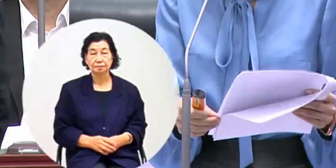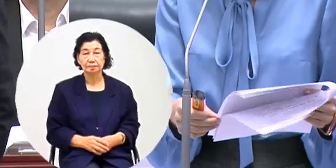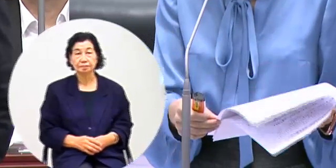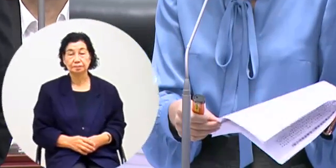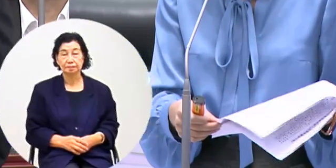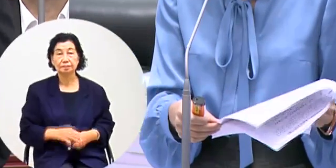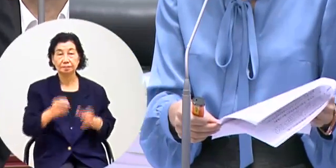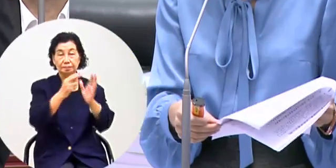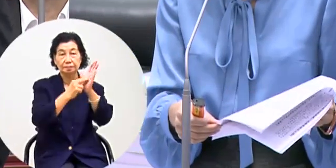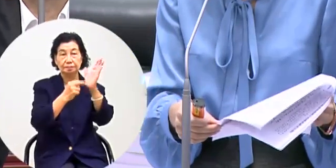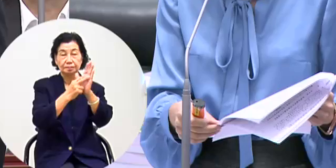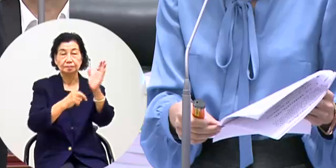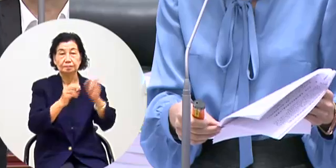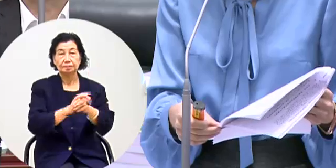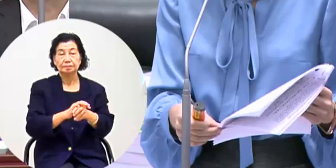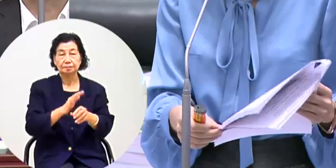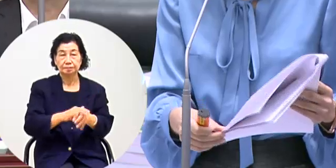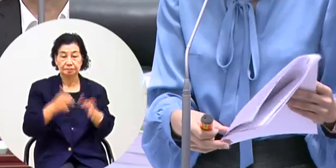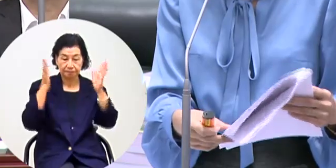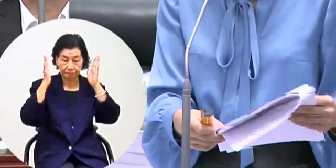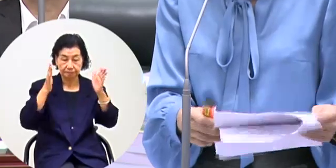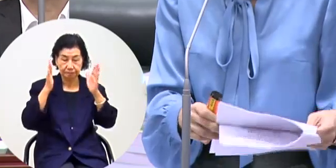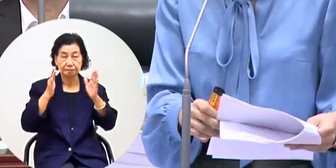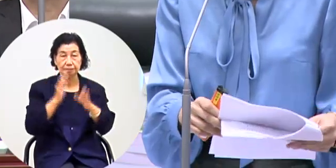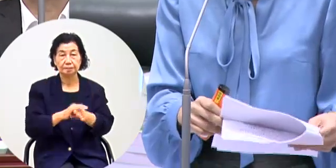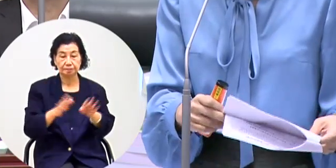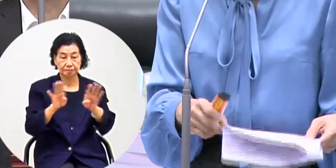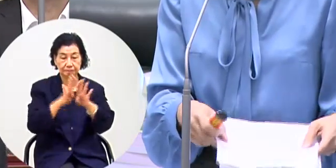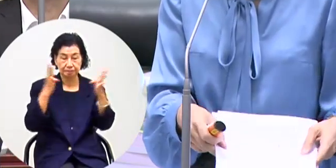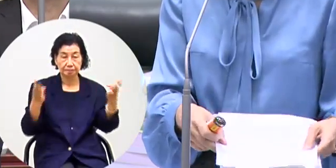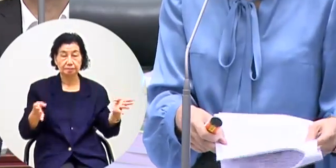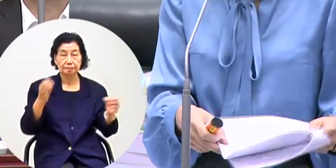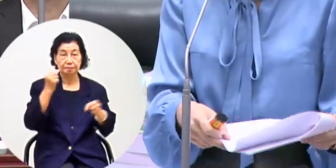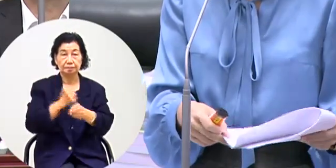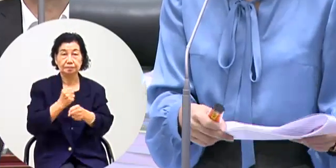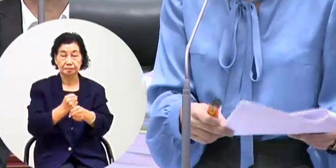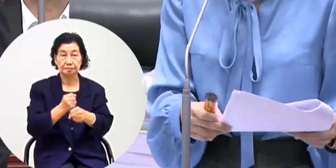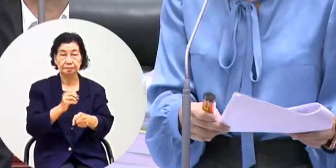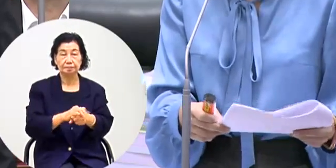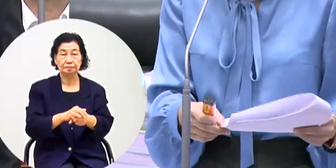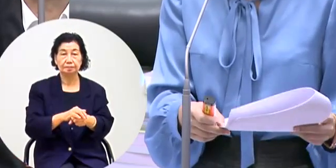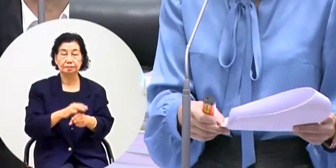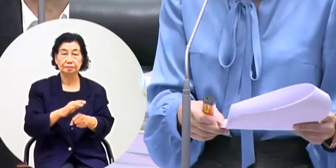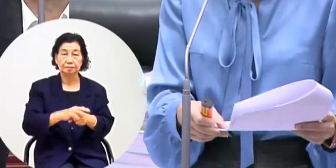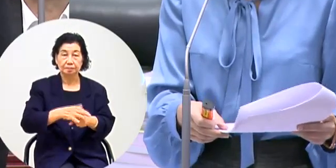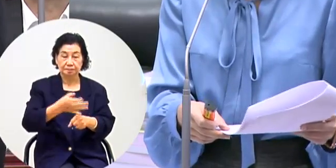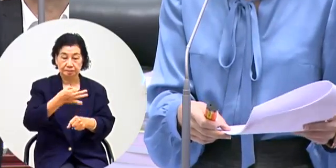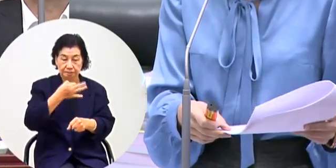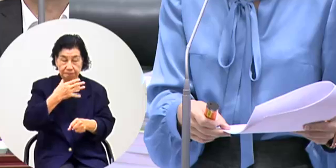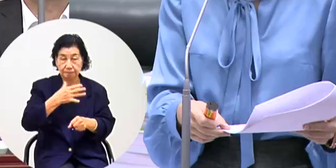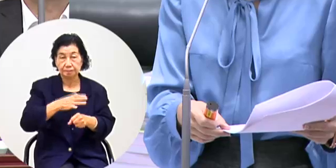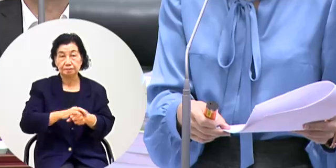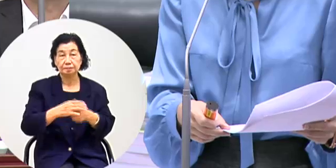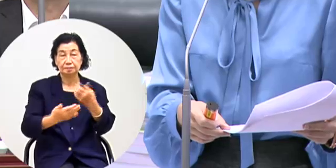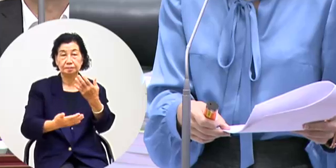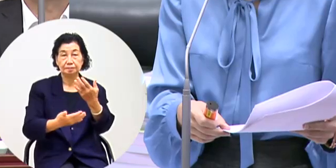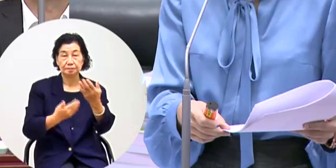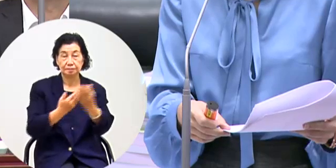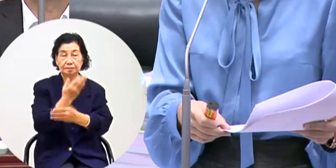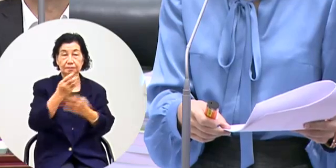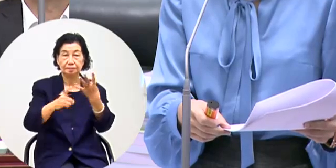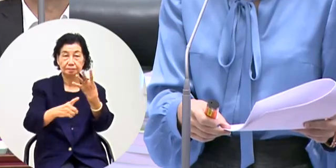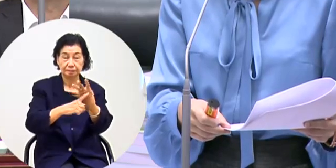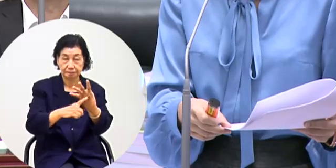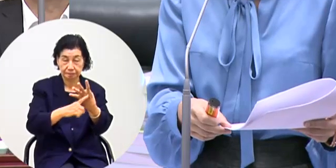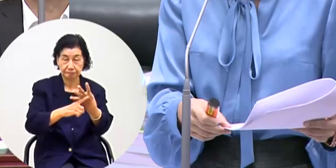概最重要的就是我们有没有足够的产业用地储备。 那这是第一题。第二题就是我们现在